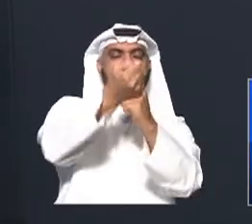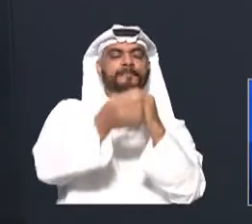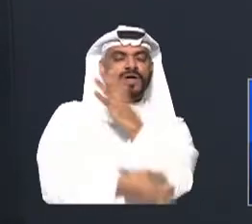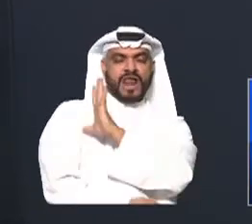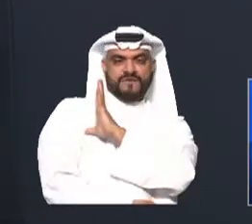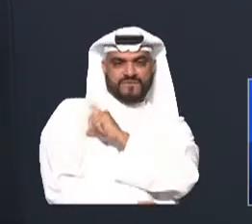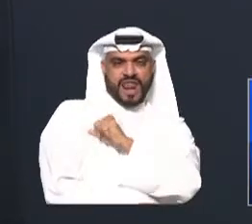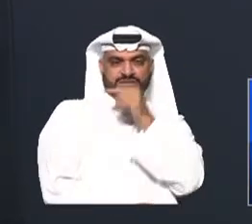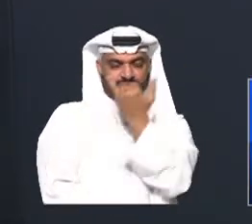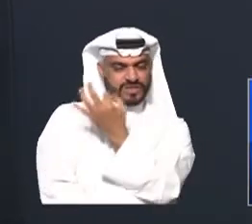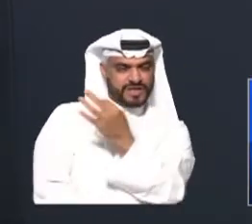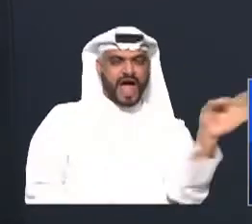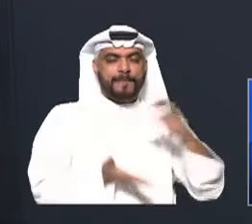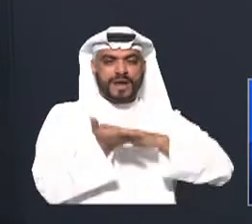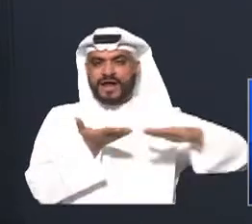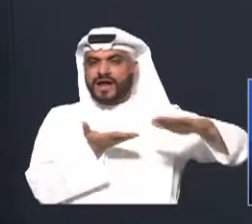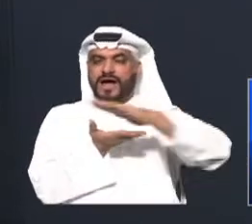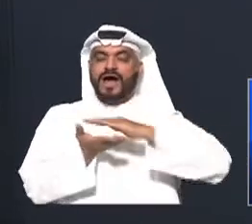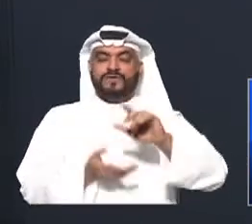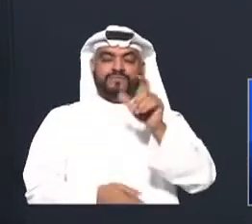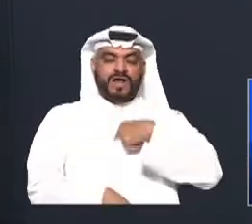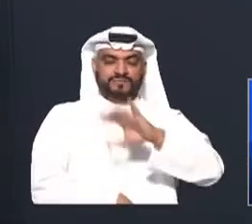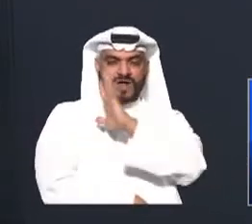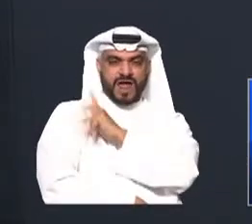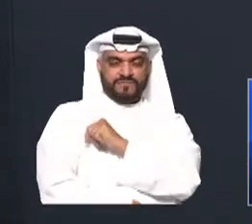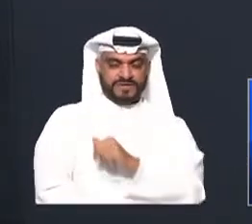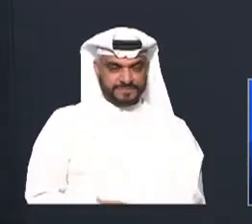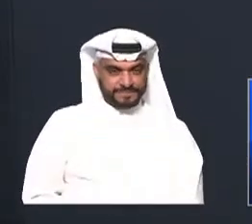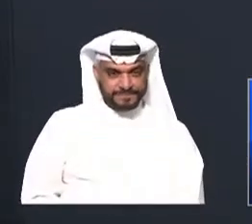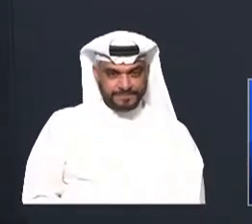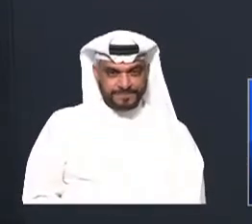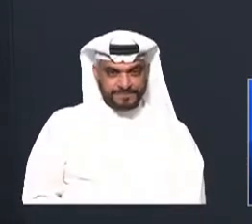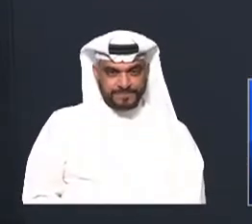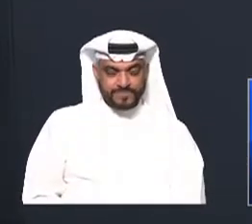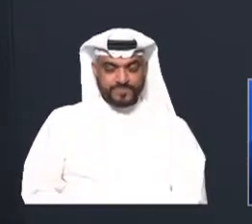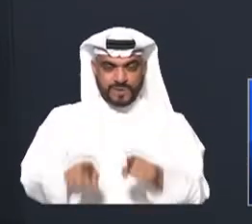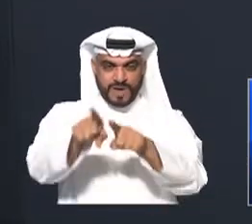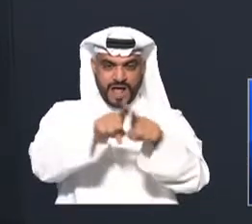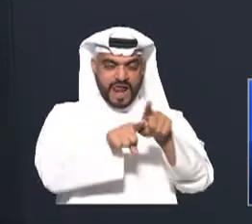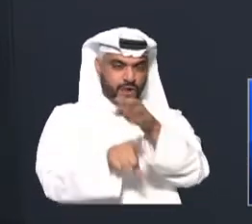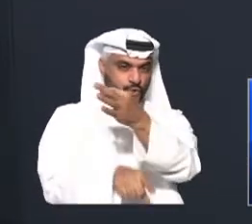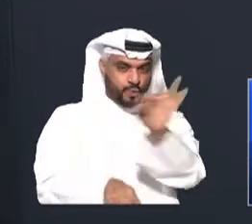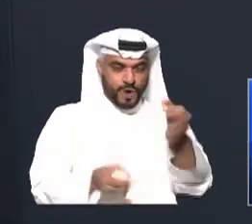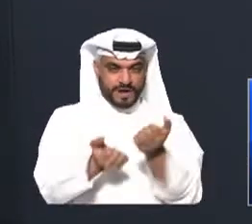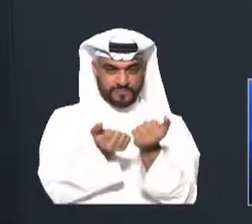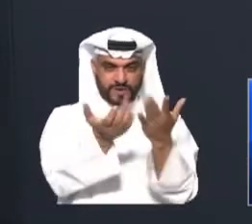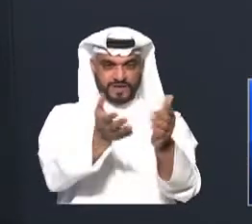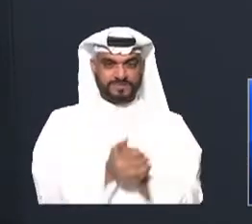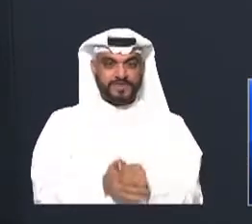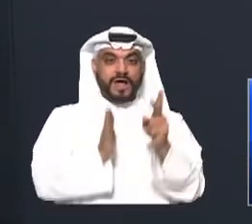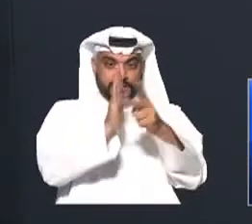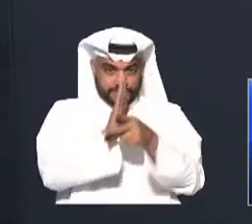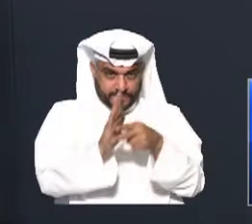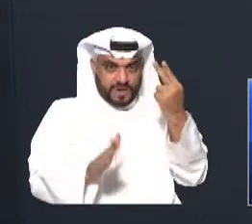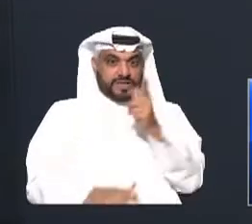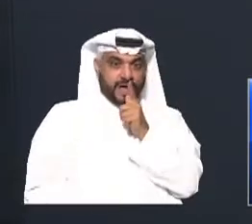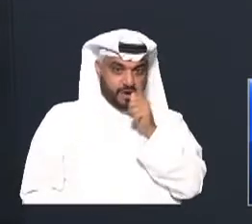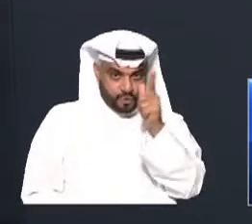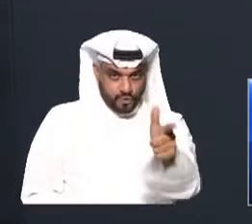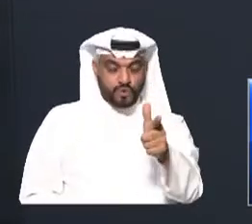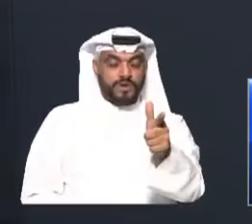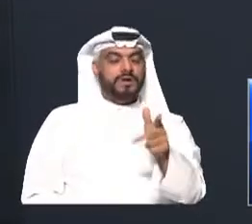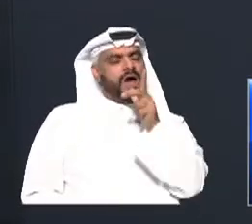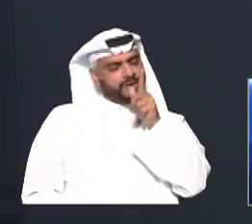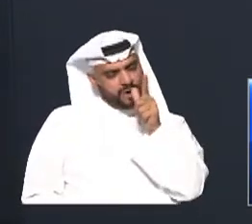بالقدس وباقي الأراضي الفلسطينية المحتلة. الأخوة الكرام، سأعيد ما قلته مرارا في